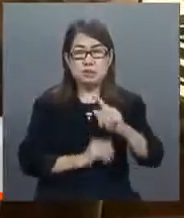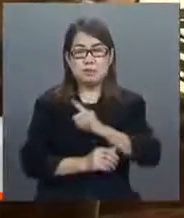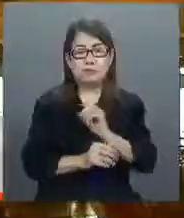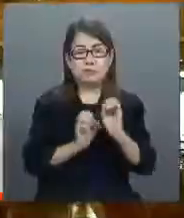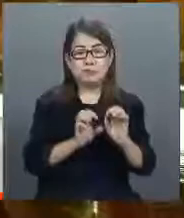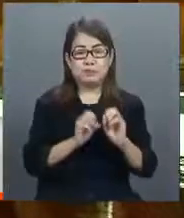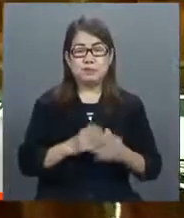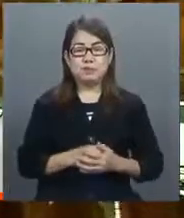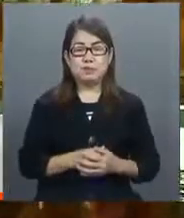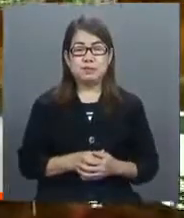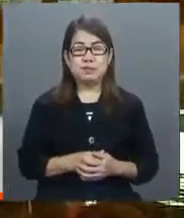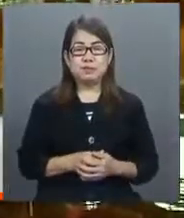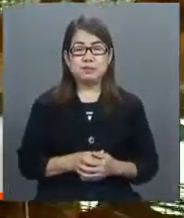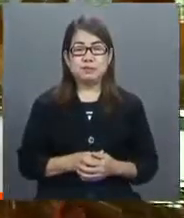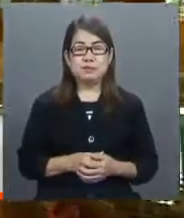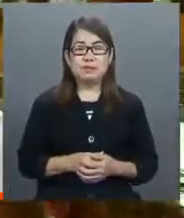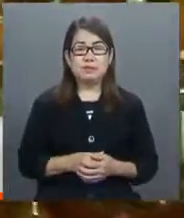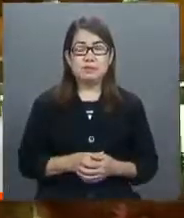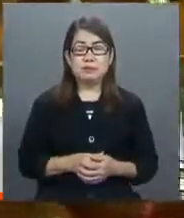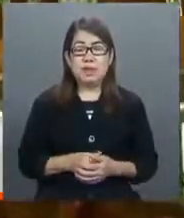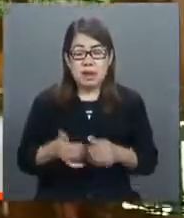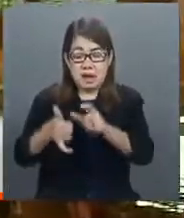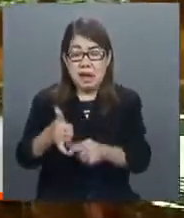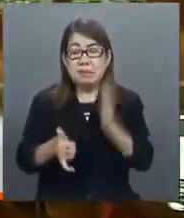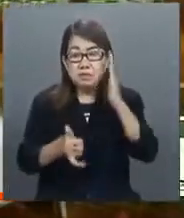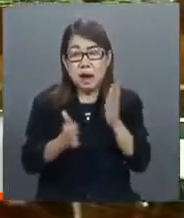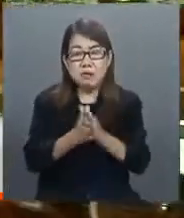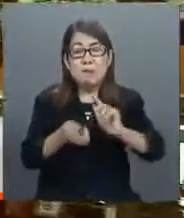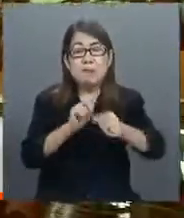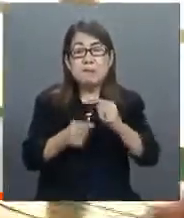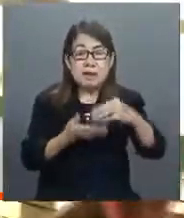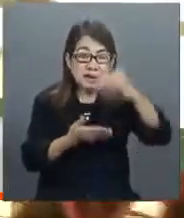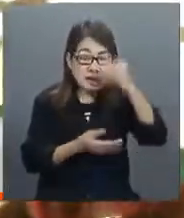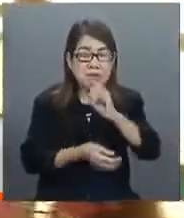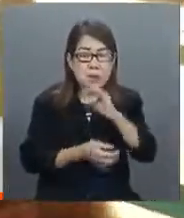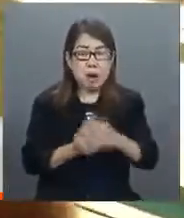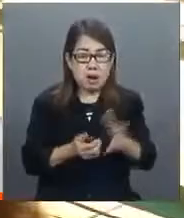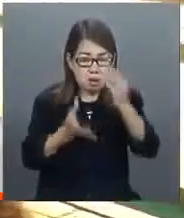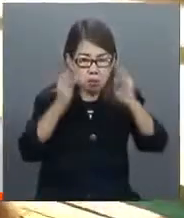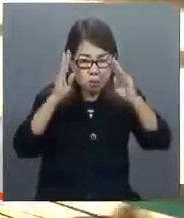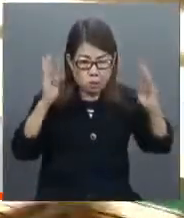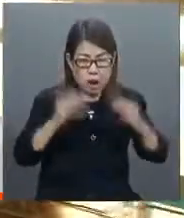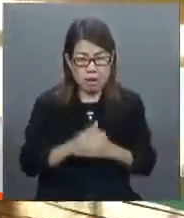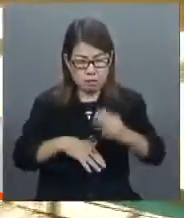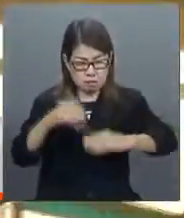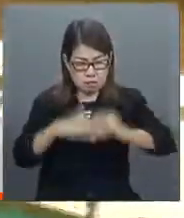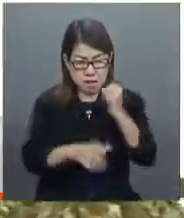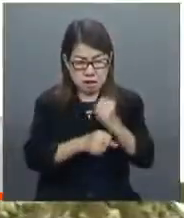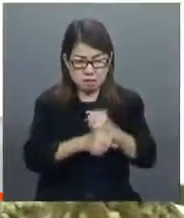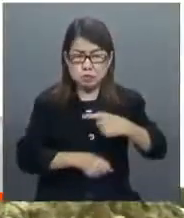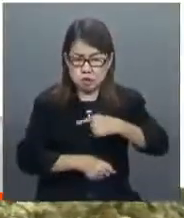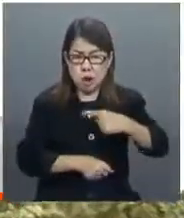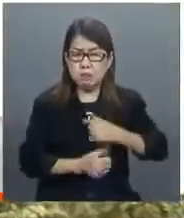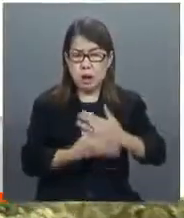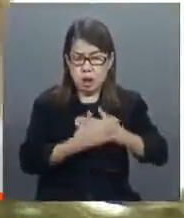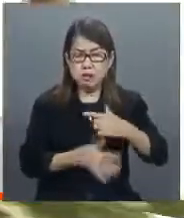านีนายอภิลักษ์ศรีเกิดและเพื่อนเล่าว่าการเรียนรู้สาระหลักผ่านกิจกรรมที่ตัวเองรักทำให้พวกเขาต้